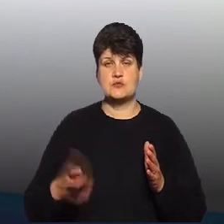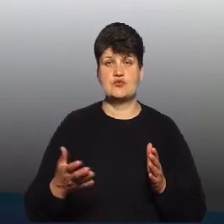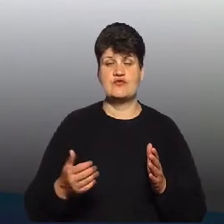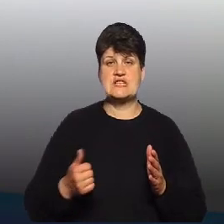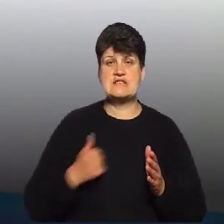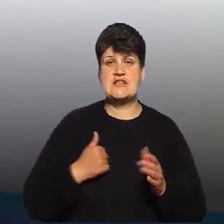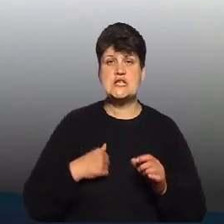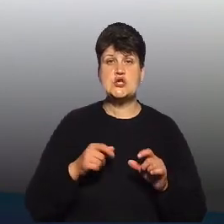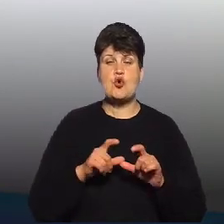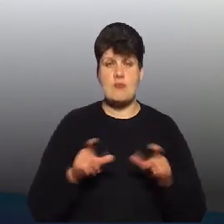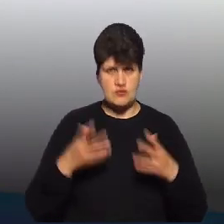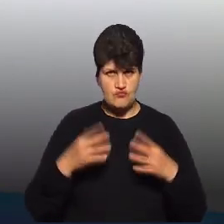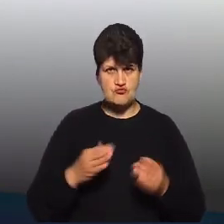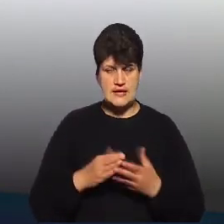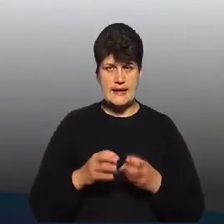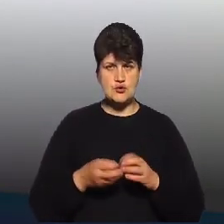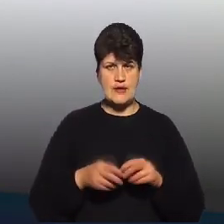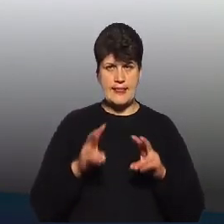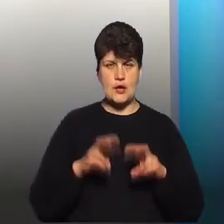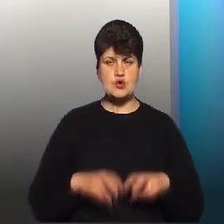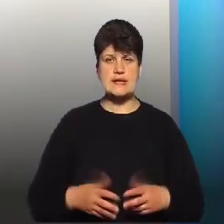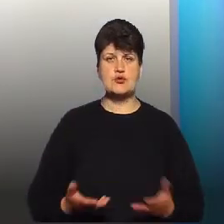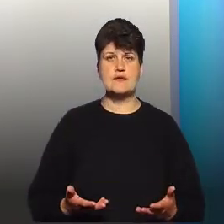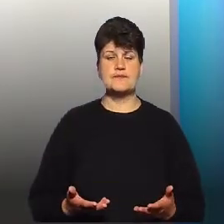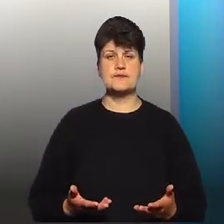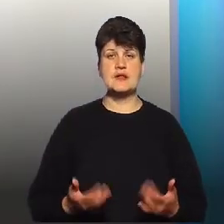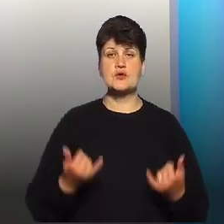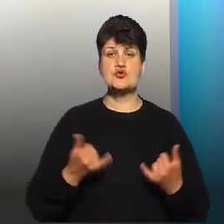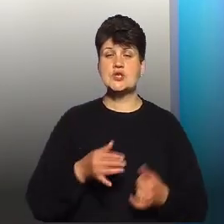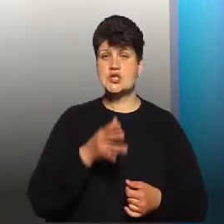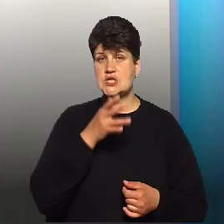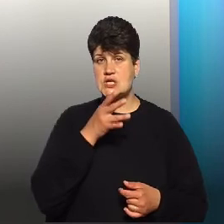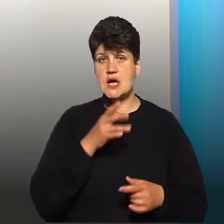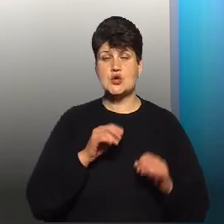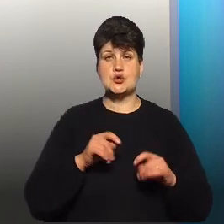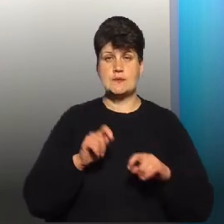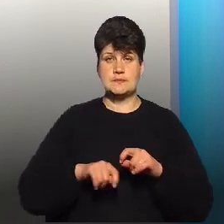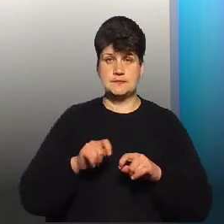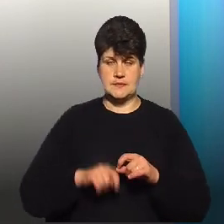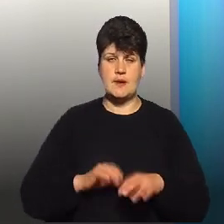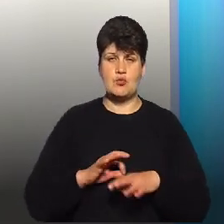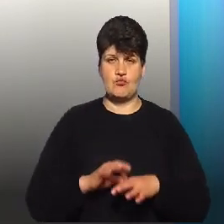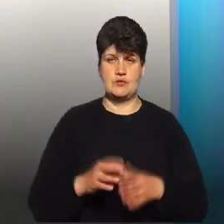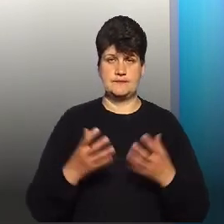чи є вже результати розслідування? На даний час розслідування проводиться, тобто